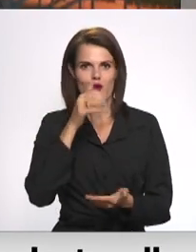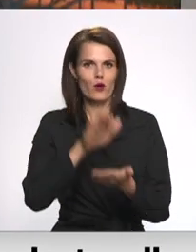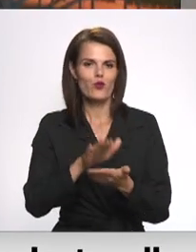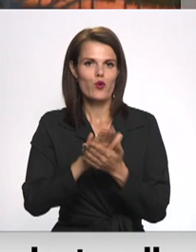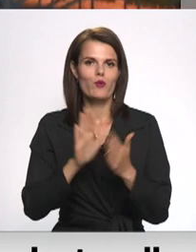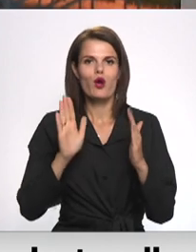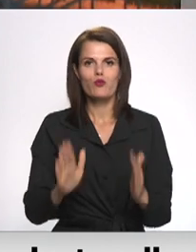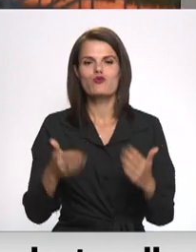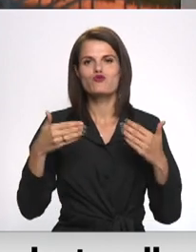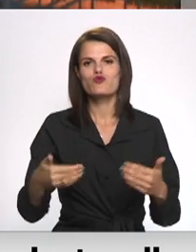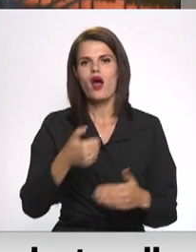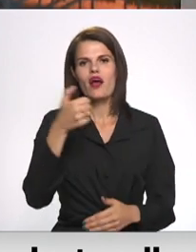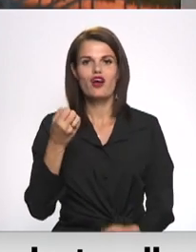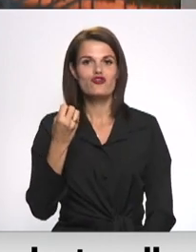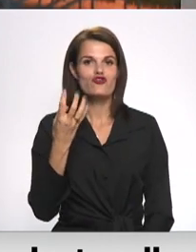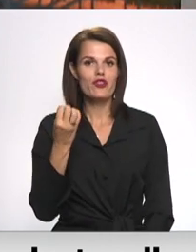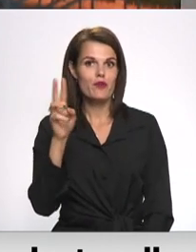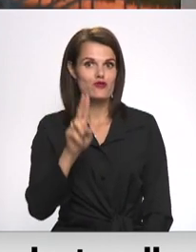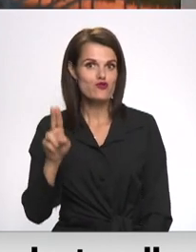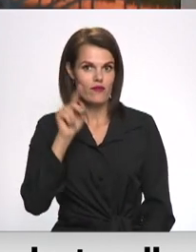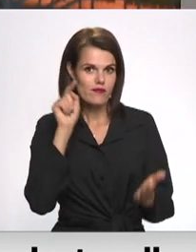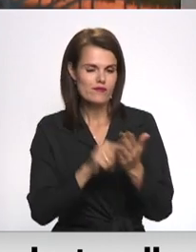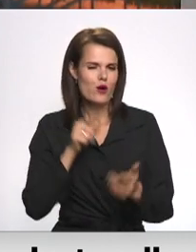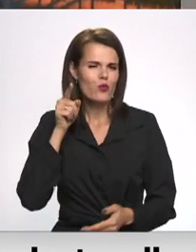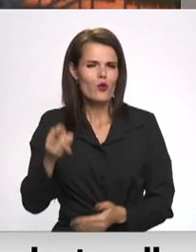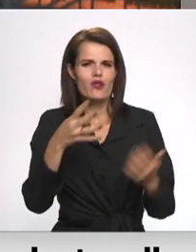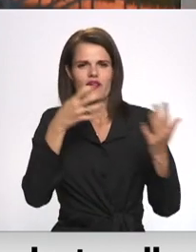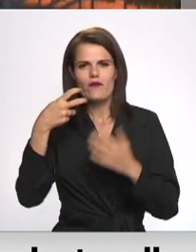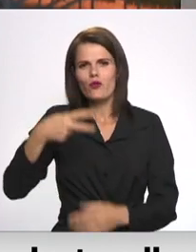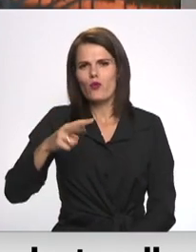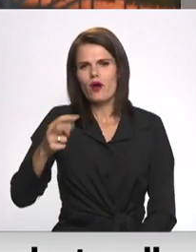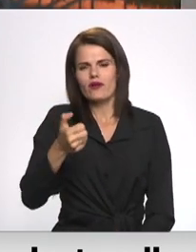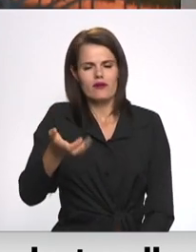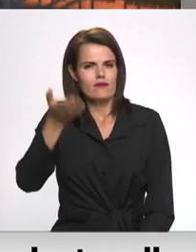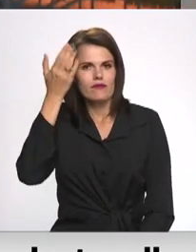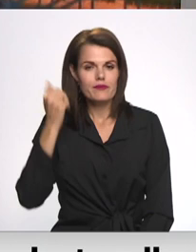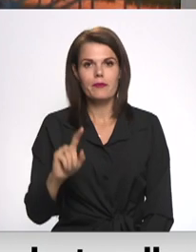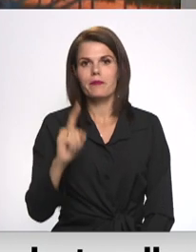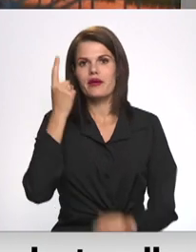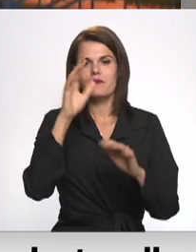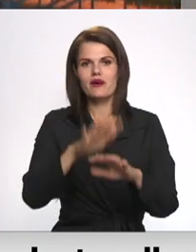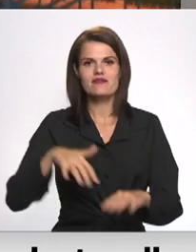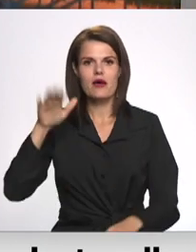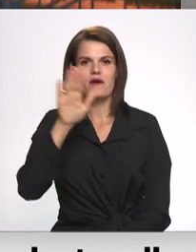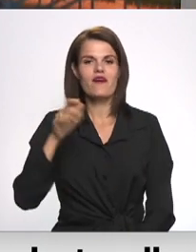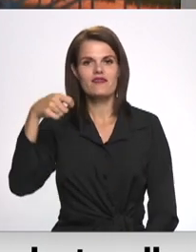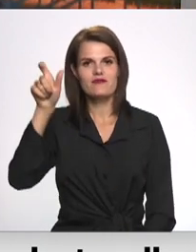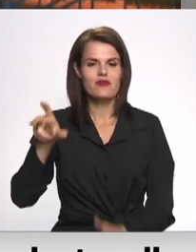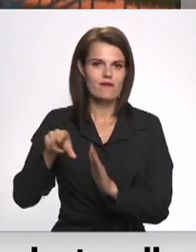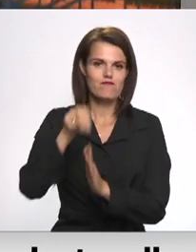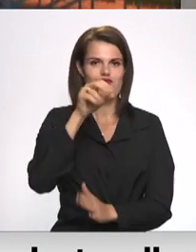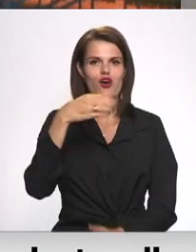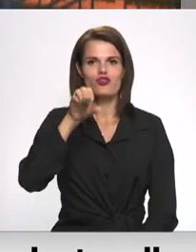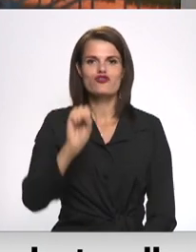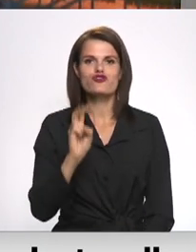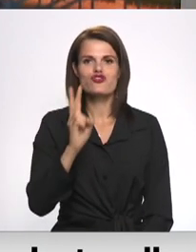šogad 14. novembrī. Tas ir datums, kad 1922. Gadā pirmā Saeima par valsts prezidentu ievēlēja Jāni